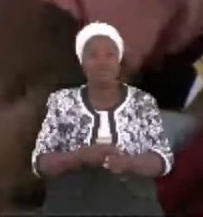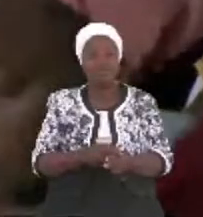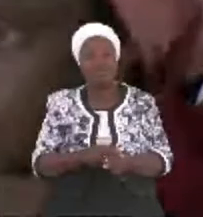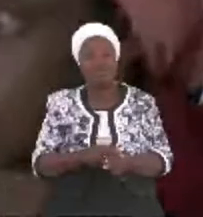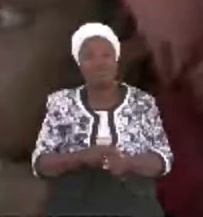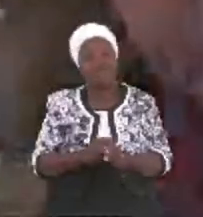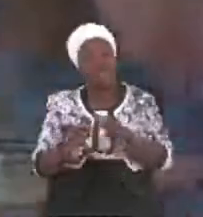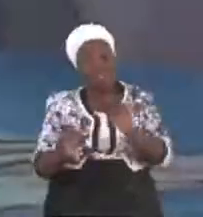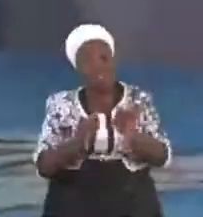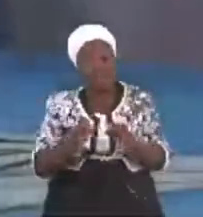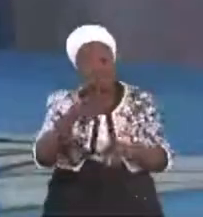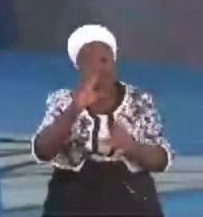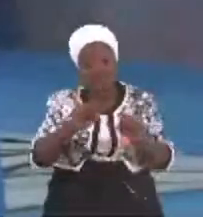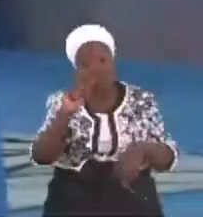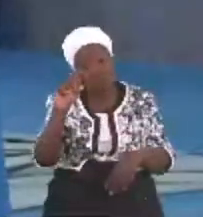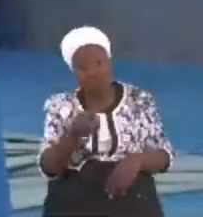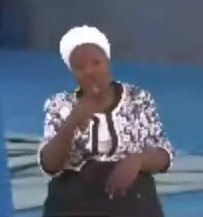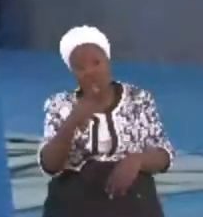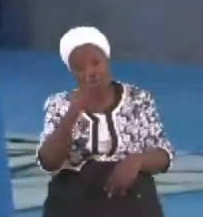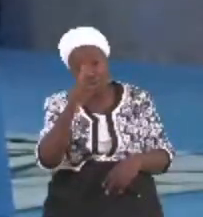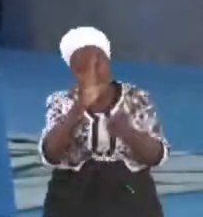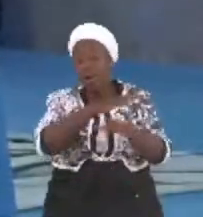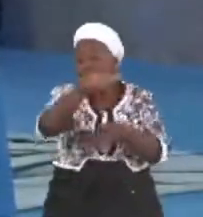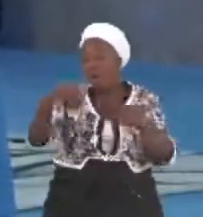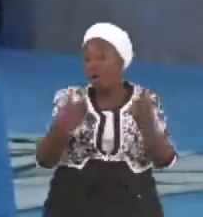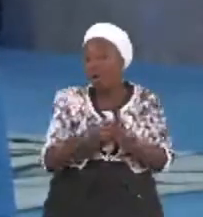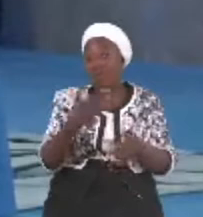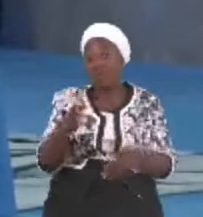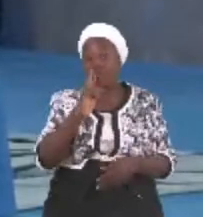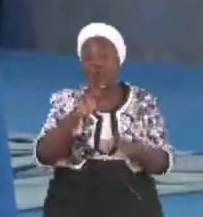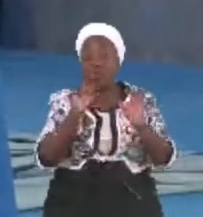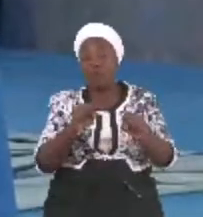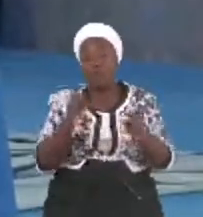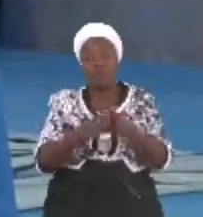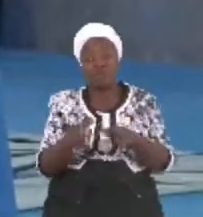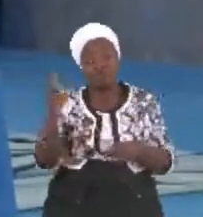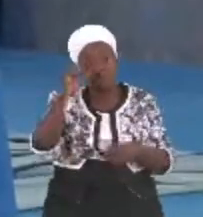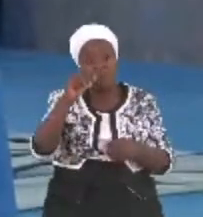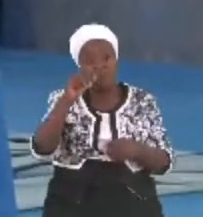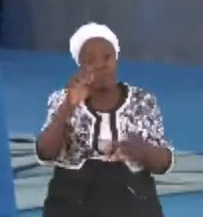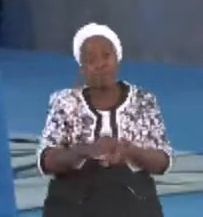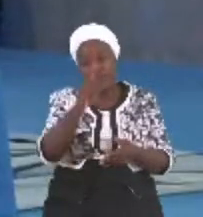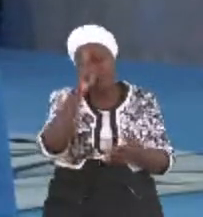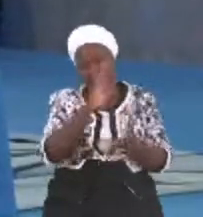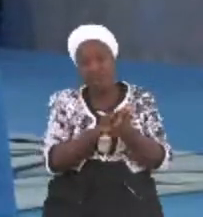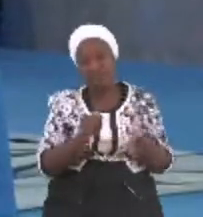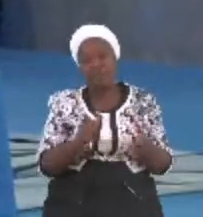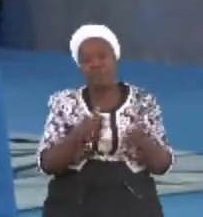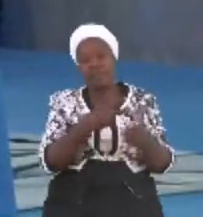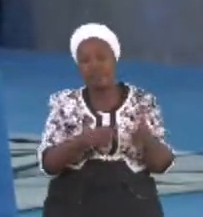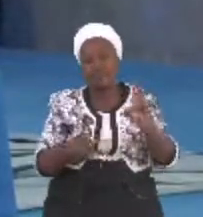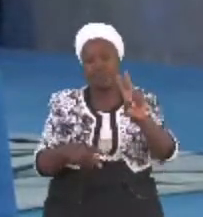Si tu peux croire, tout est possible à celui qui croit. Verset